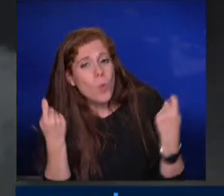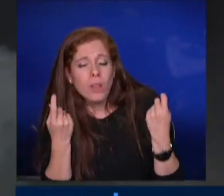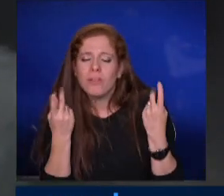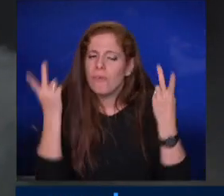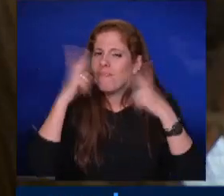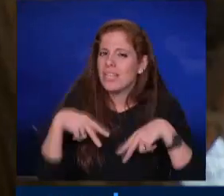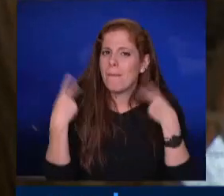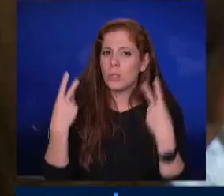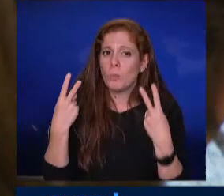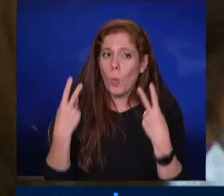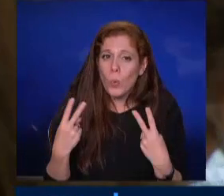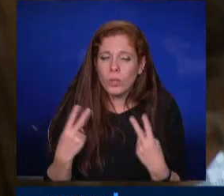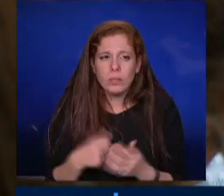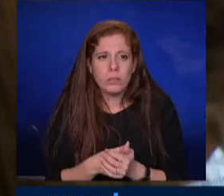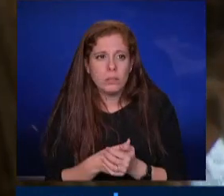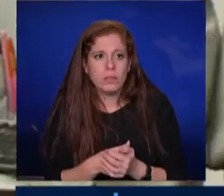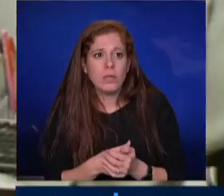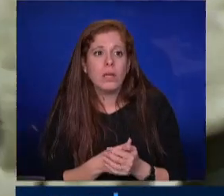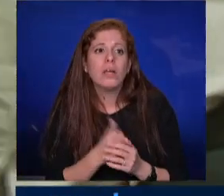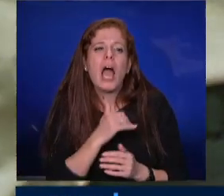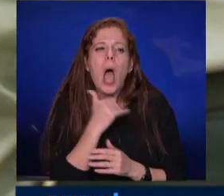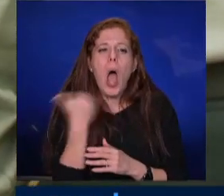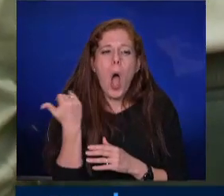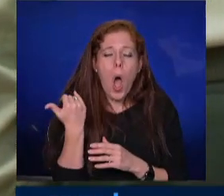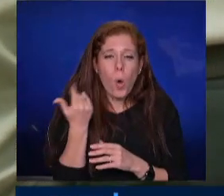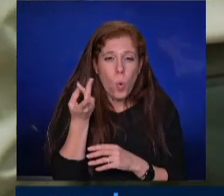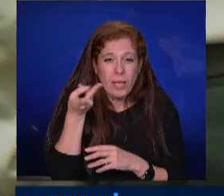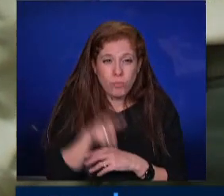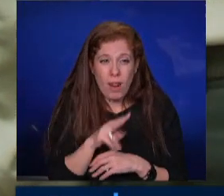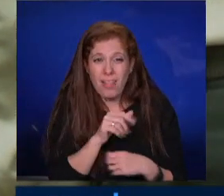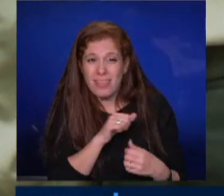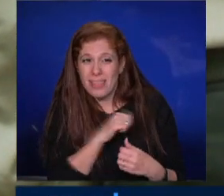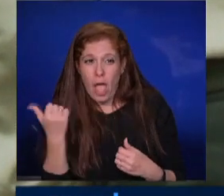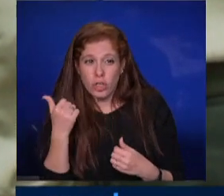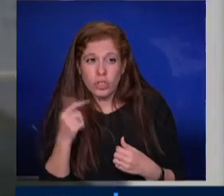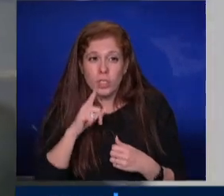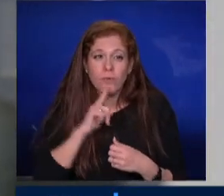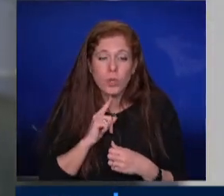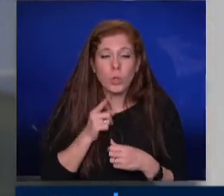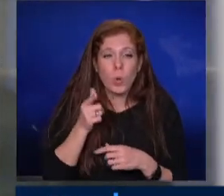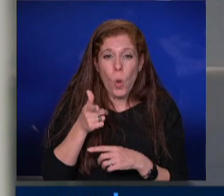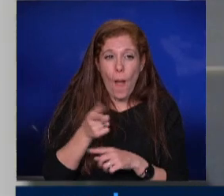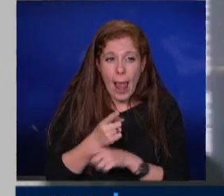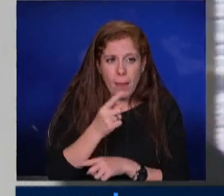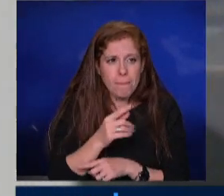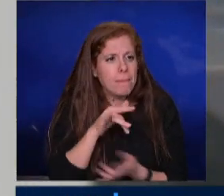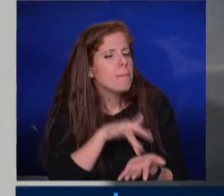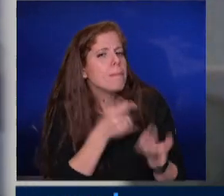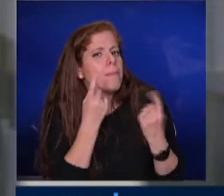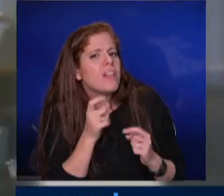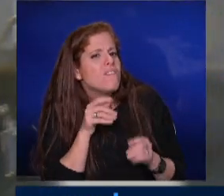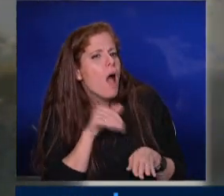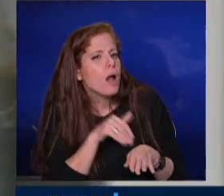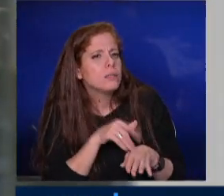ומבינים משמעויות. הרוגים של דאש, שצבא סוריה יורה עליהם בדיר אזור. איזה מקום מדווח על זה כרגע? מסעד